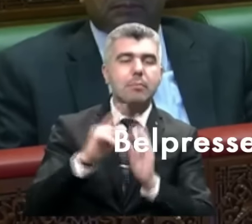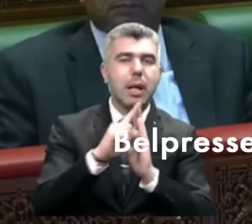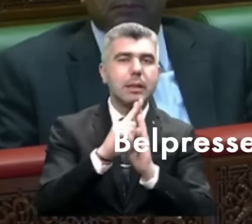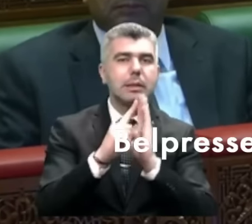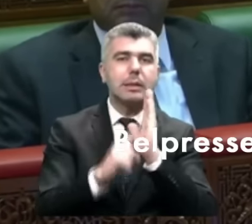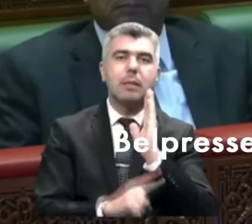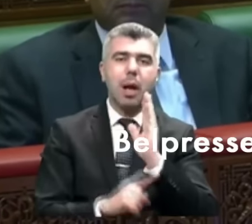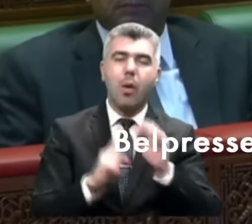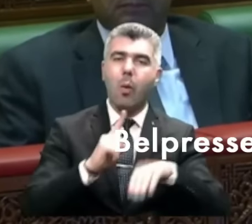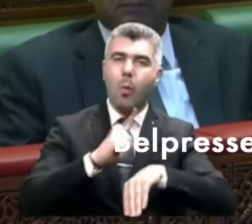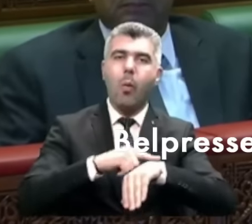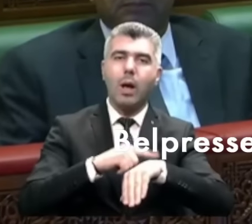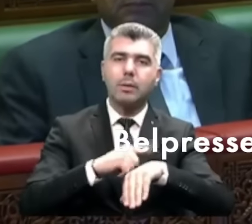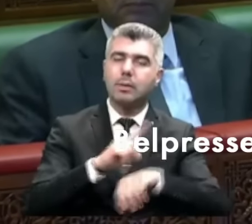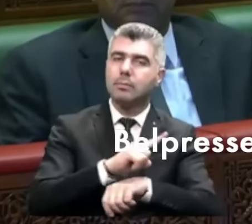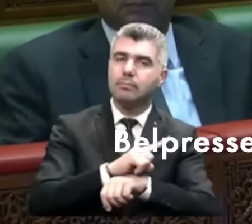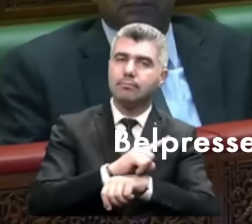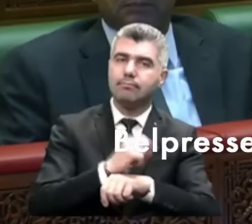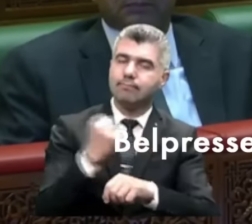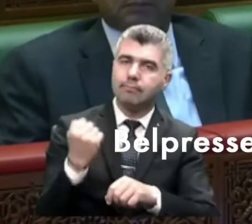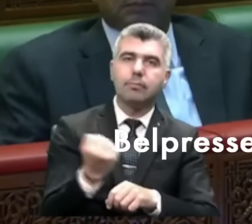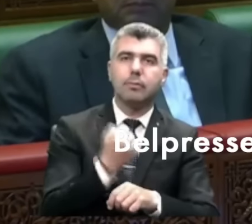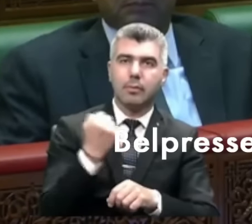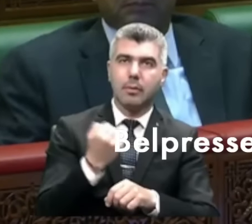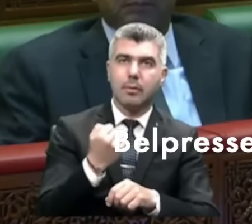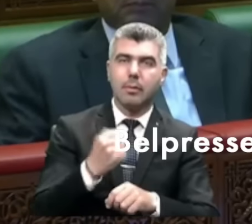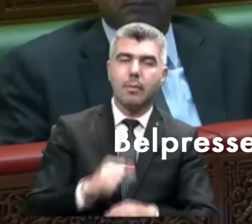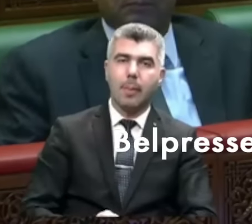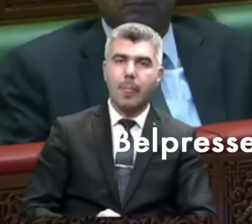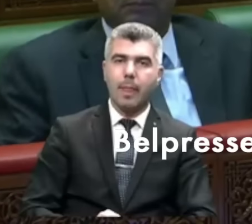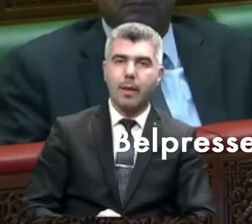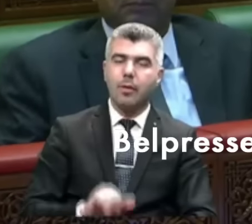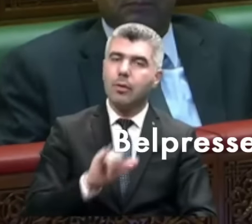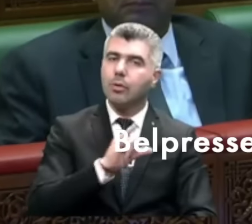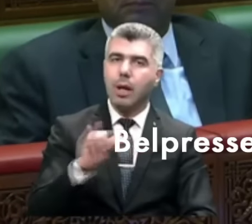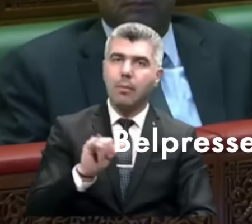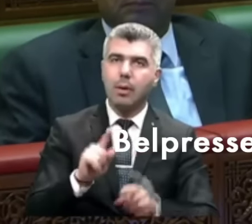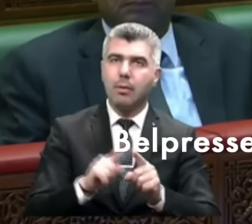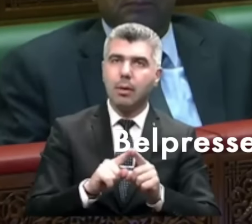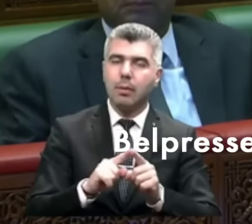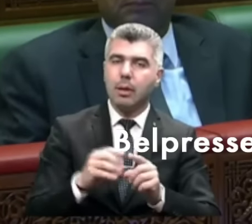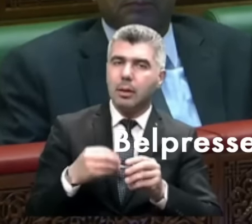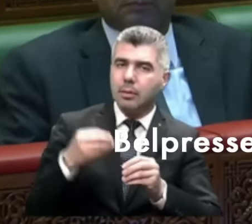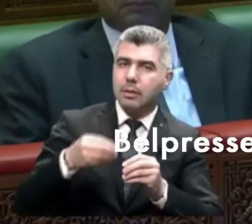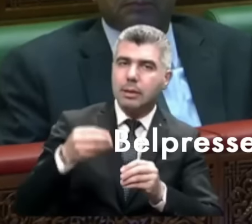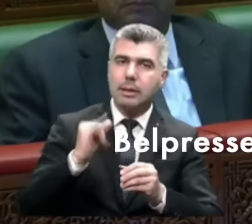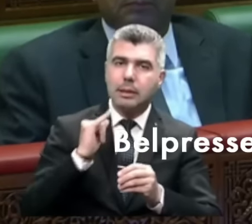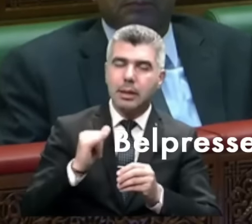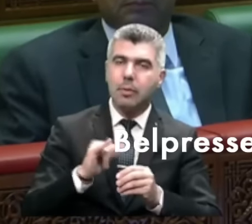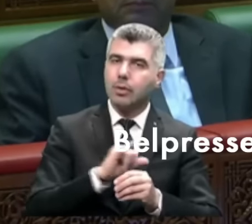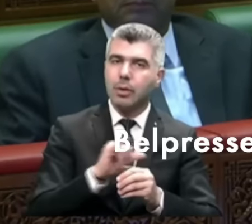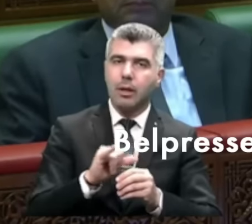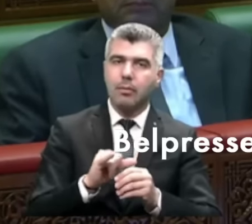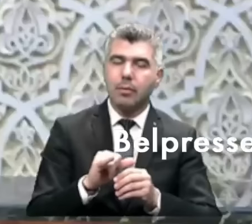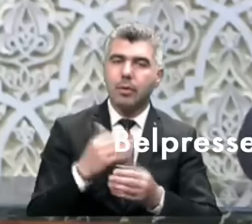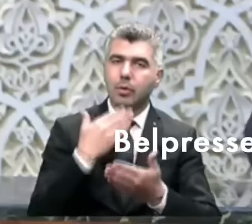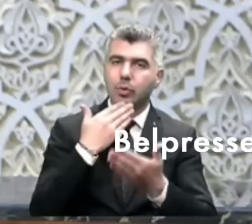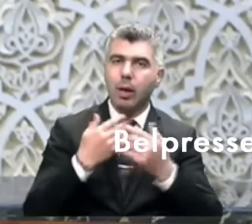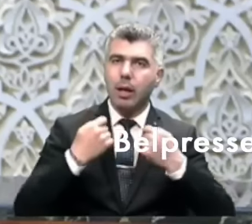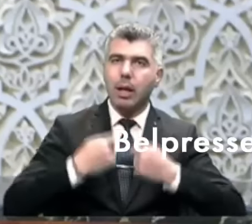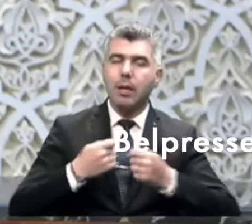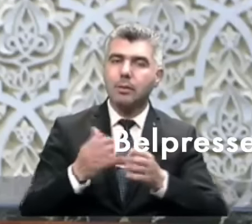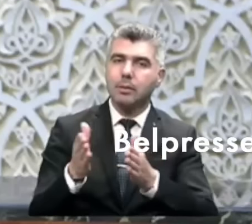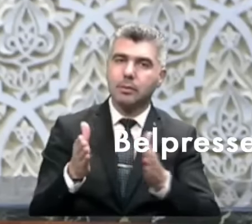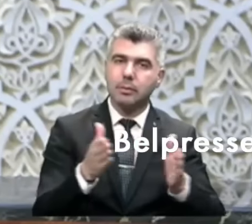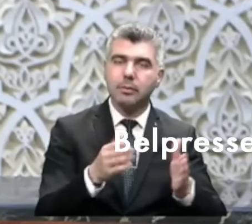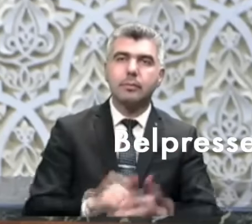وياخذ منا وقتا لا نحن يعني ما مستعدين باش نبقاو نضيعو في هذه الجلسات شكرا سيد الرئيس شكرا السيد